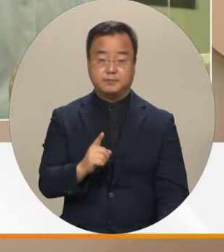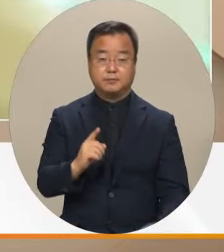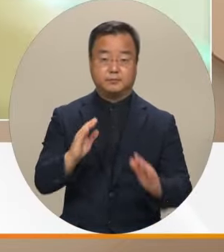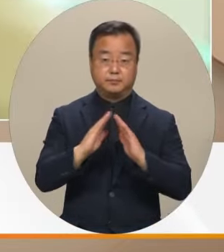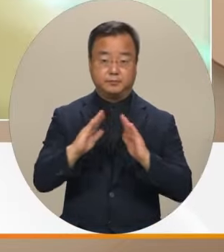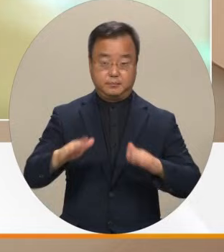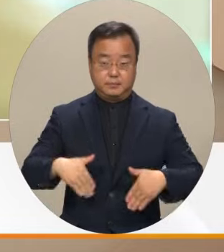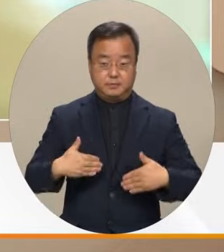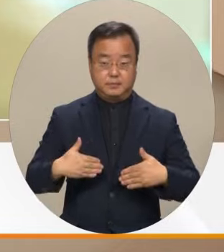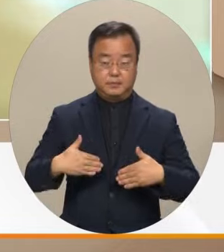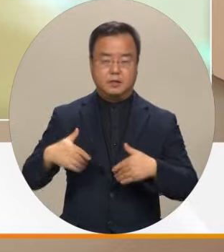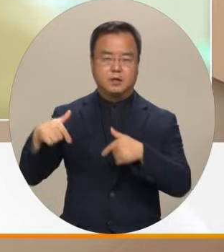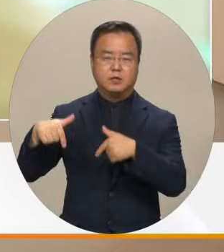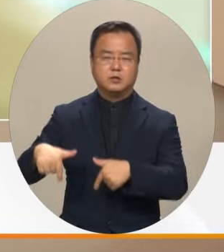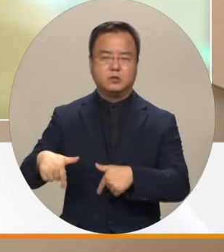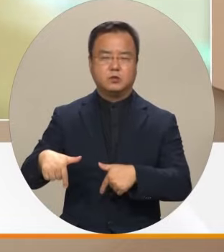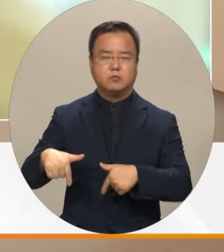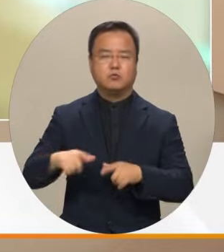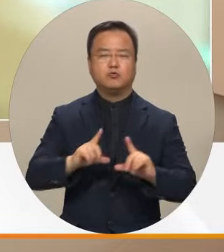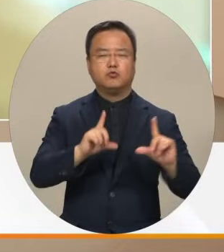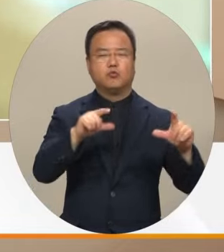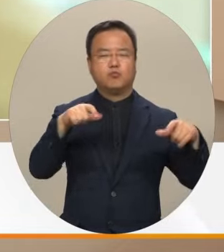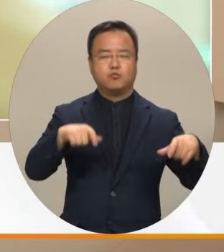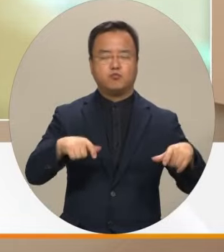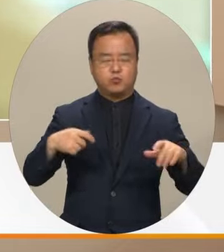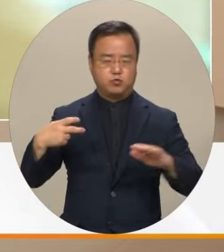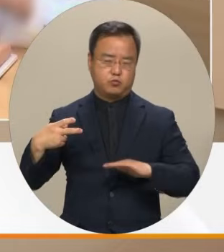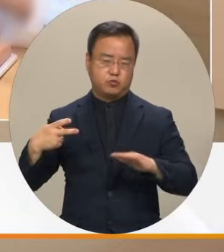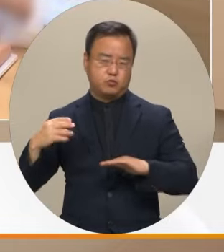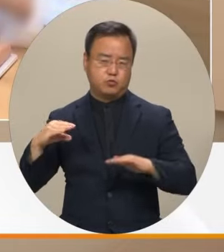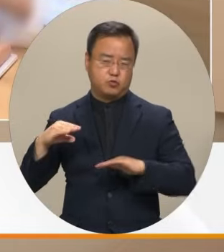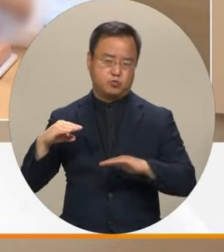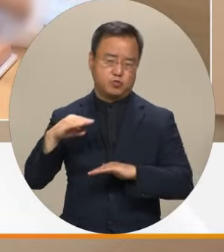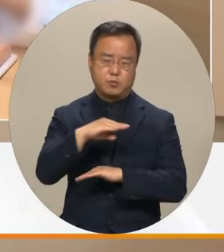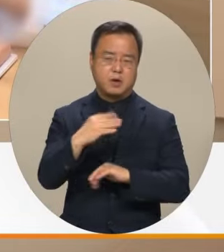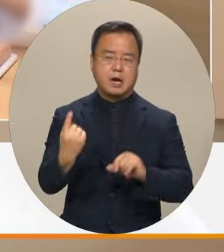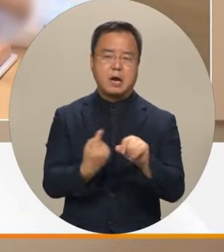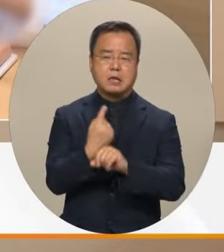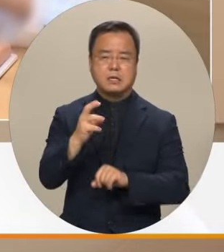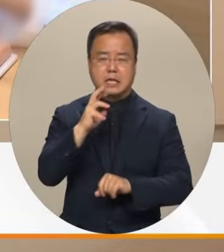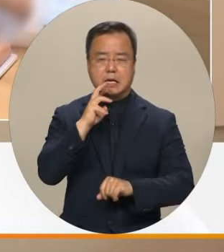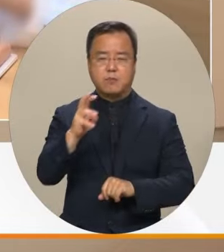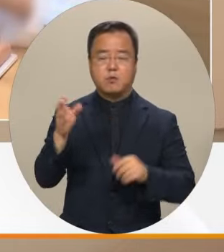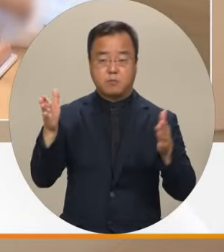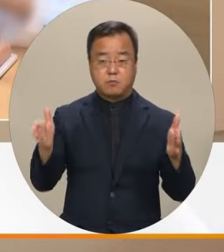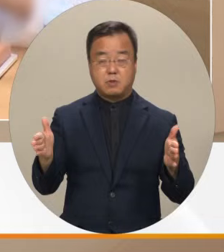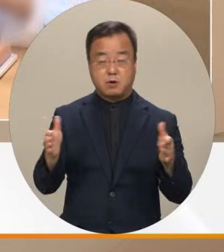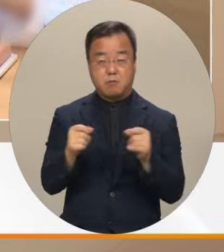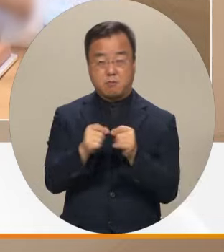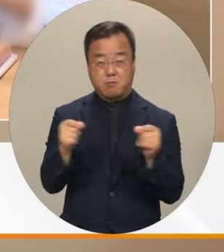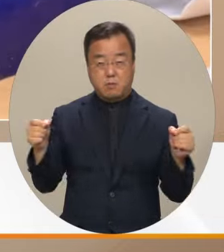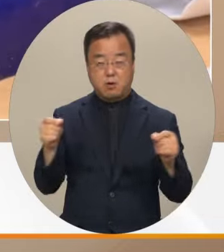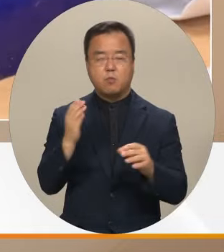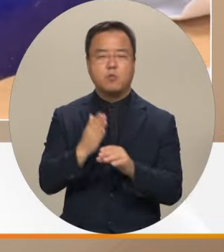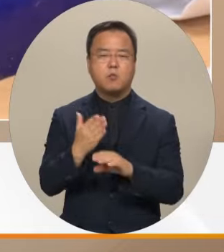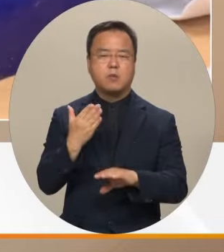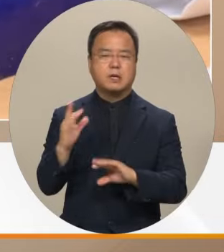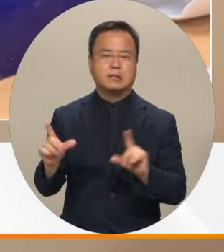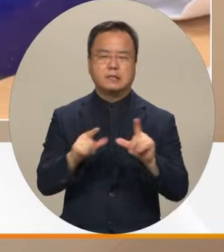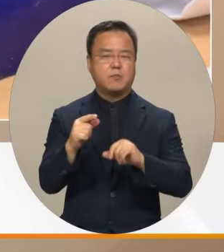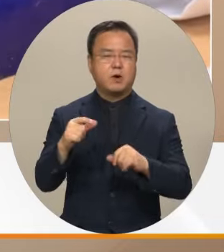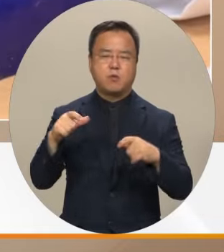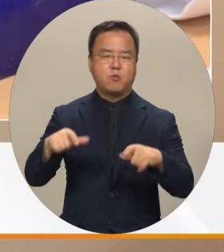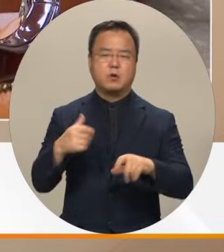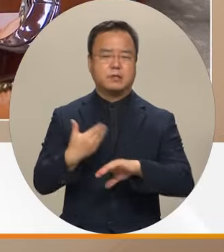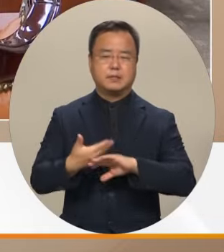전남은 서부와 동부이 사이에 차로만 1시간 30분이 넘게 걸리는 꽤나 먼 거리라서이 사실상 다른 생활권이라 봐야